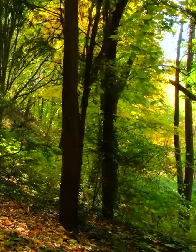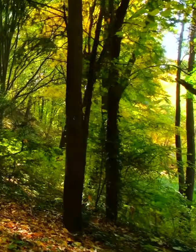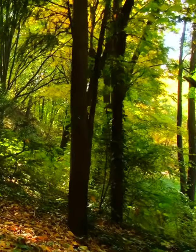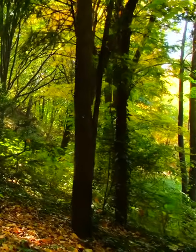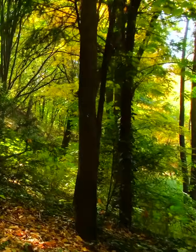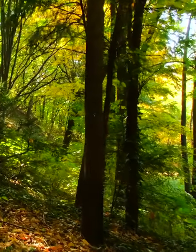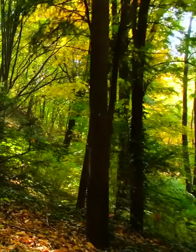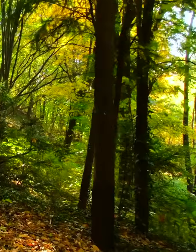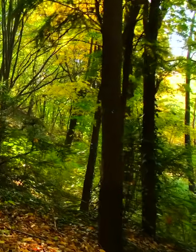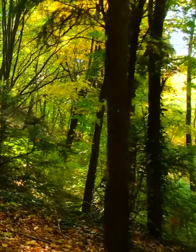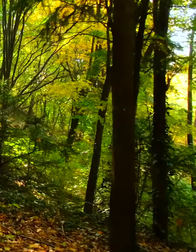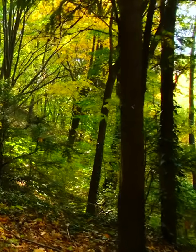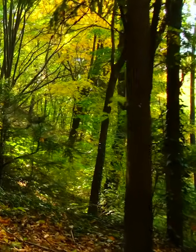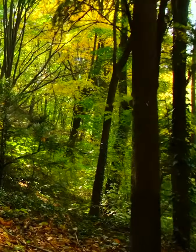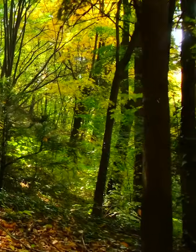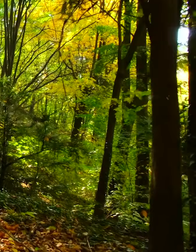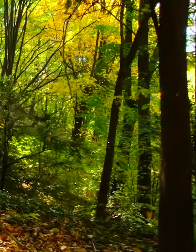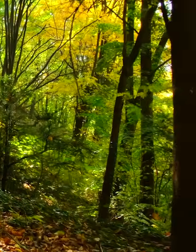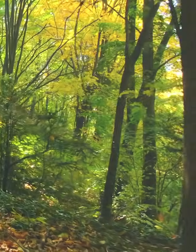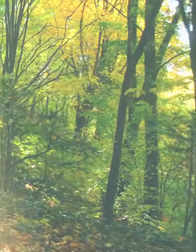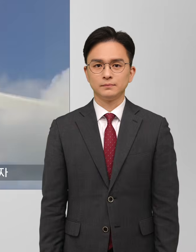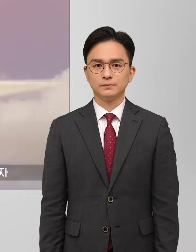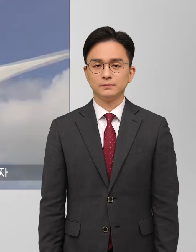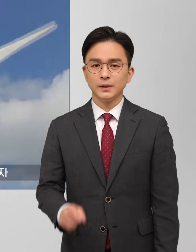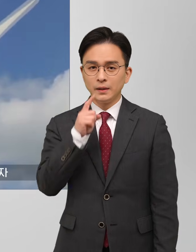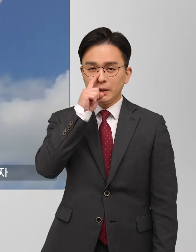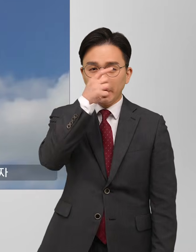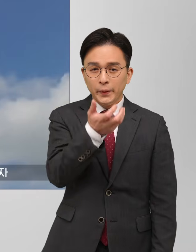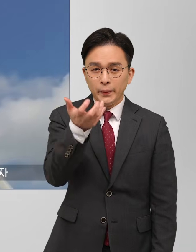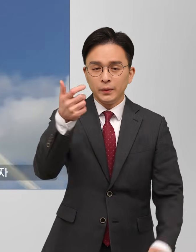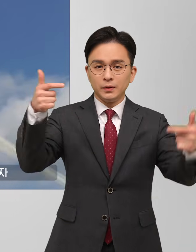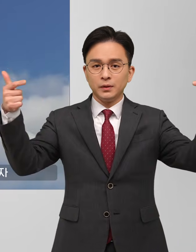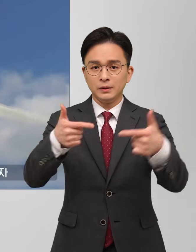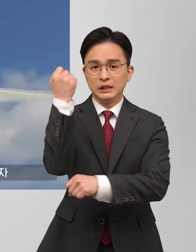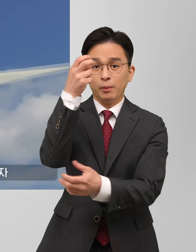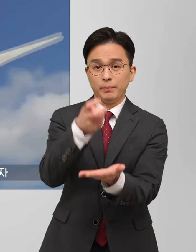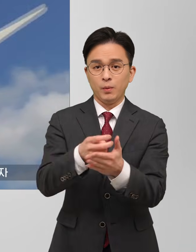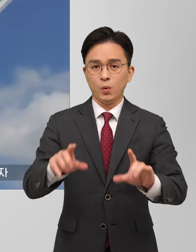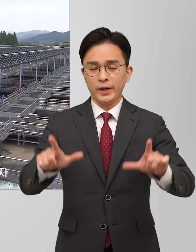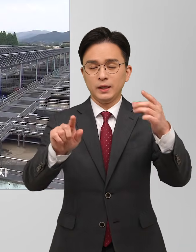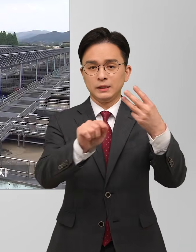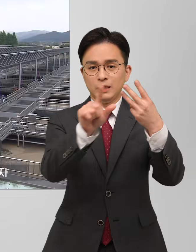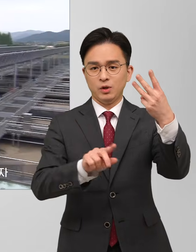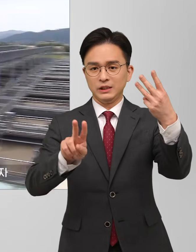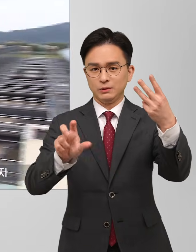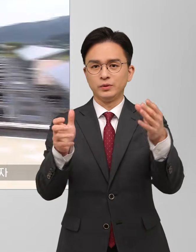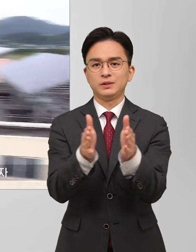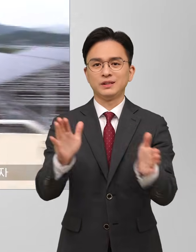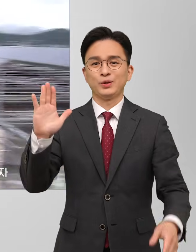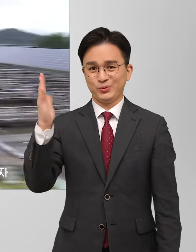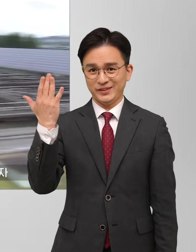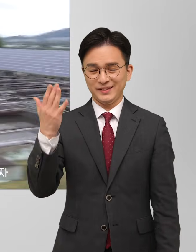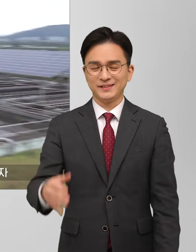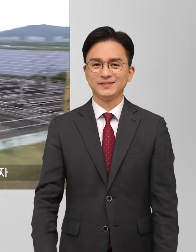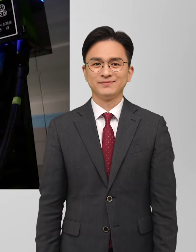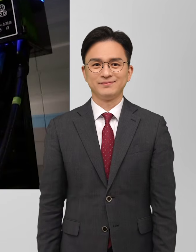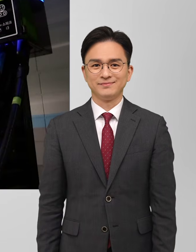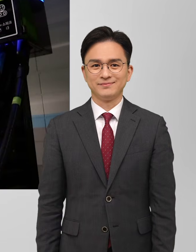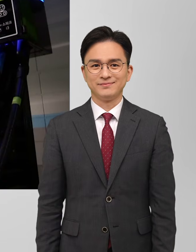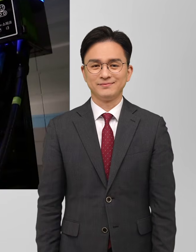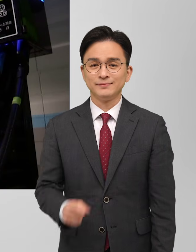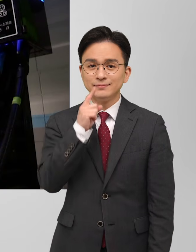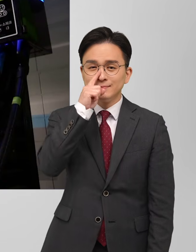탄소중립기본법이 올해 3월 25일 시행될 예정입니다. 탄소중립은 세대 간 공존을 위해 우리 사회의 새로운 가치이자